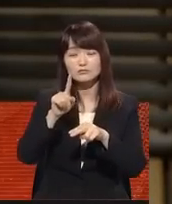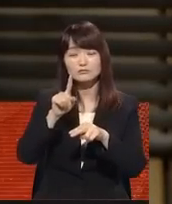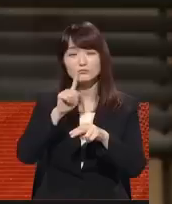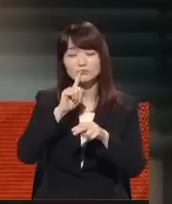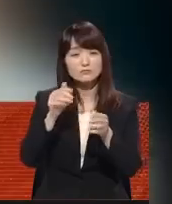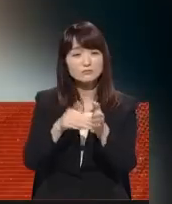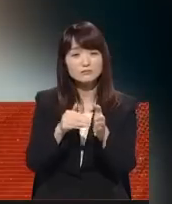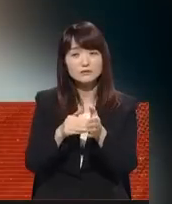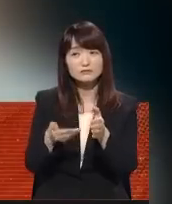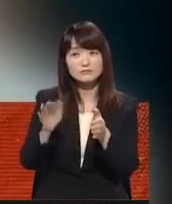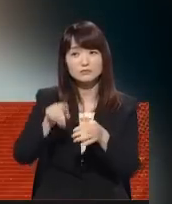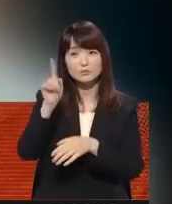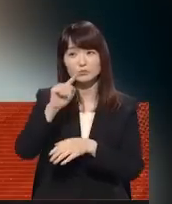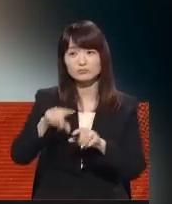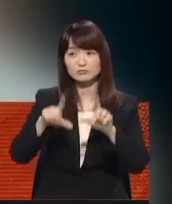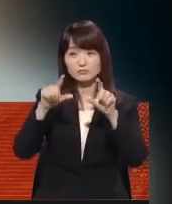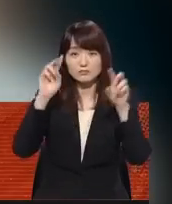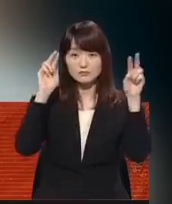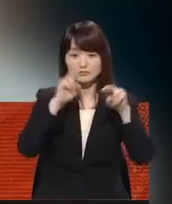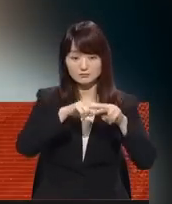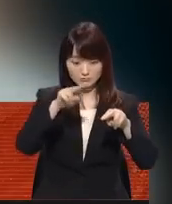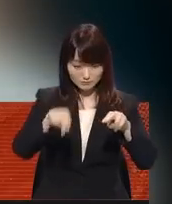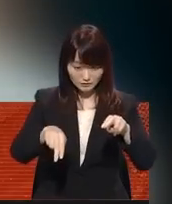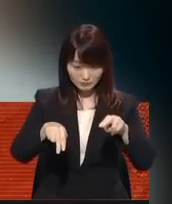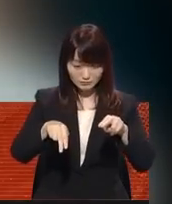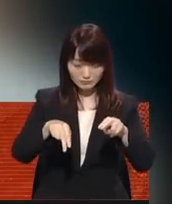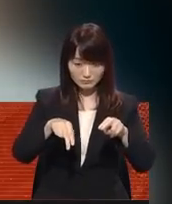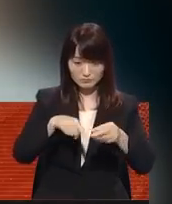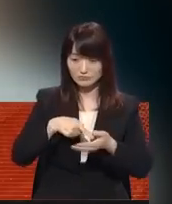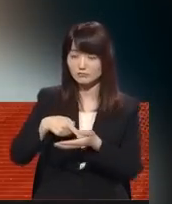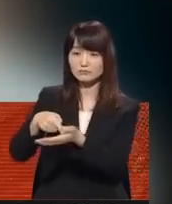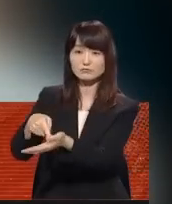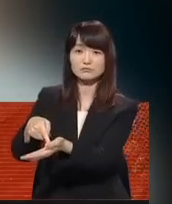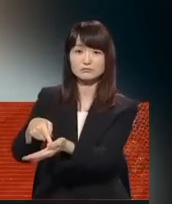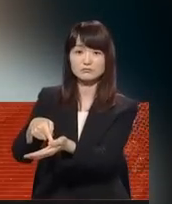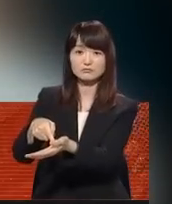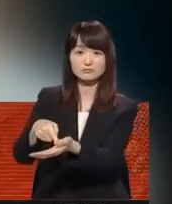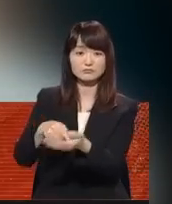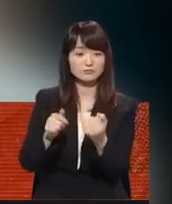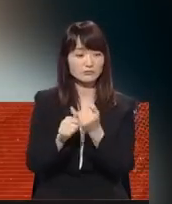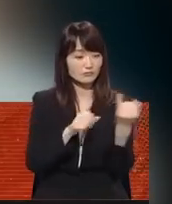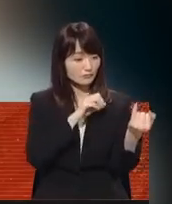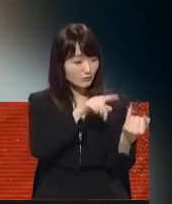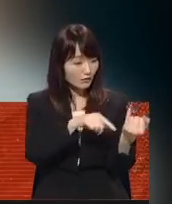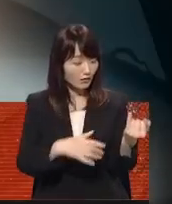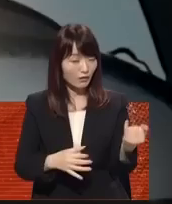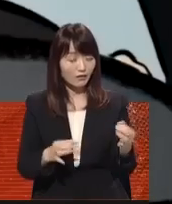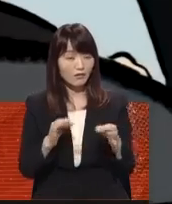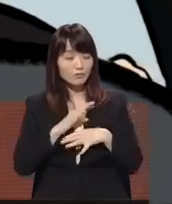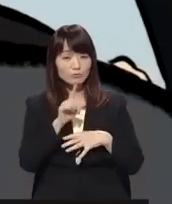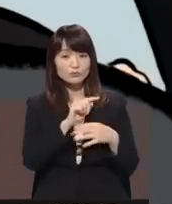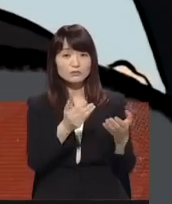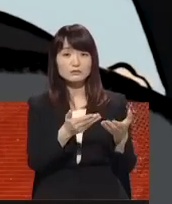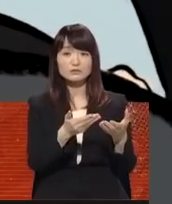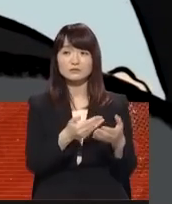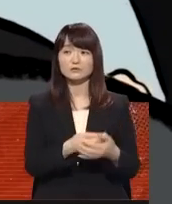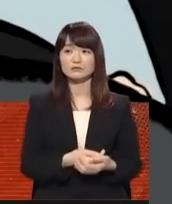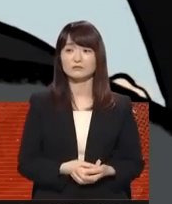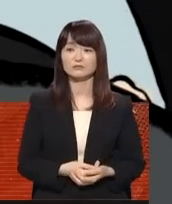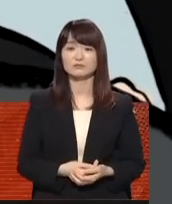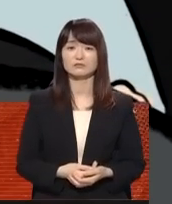날 퇴직을 했다라고 사직서를 제출했다라고 얘기를 했어요 너무 놀라 가지고 무슨 일이냐고 하니까